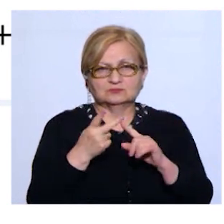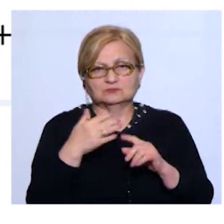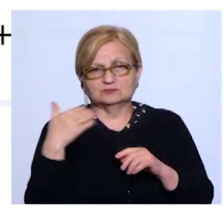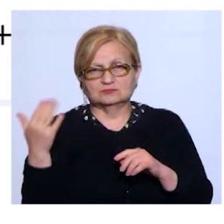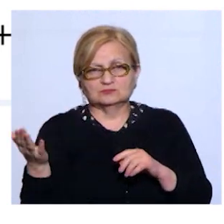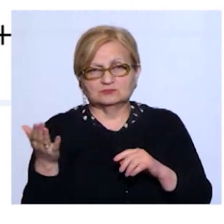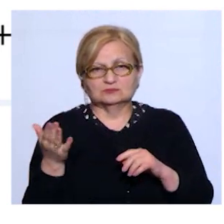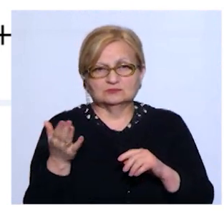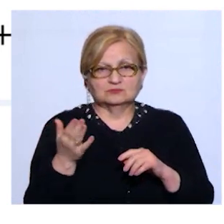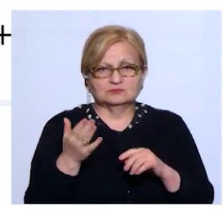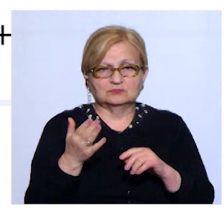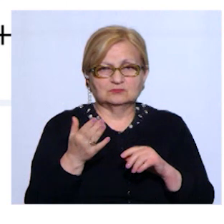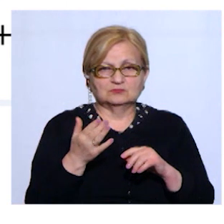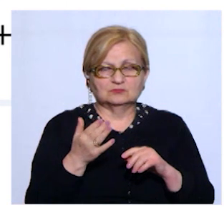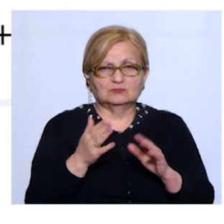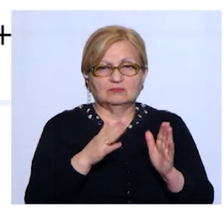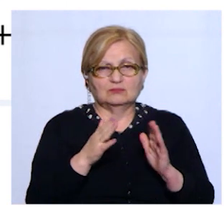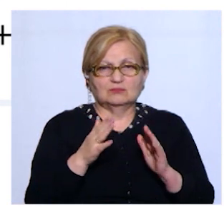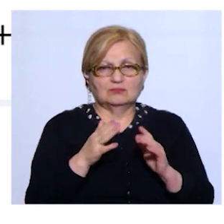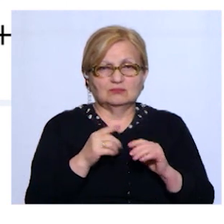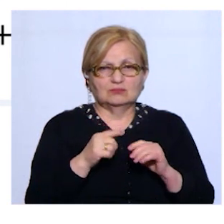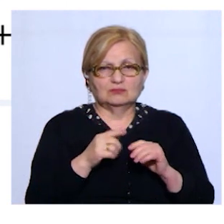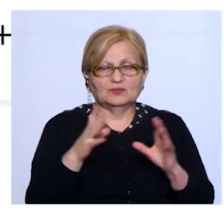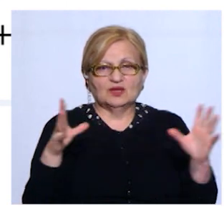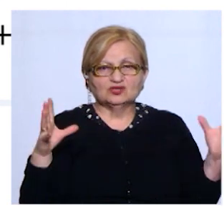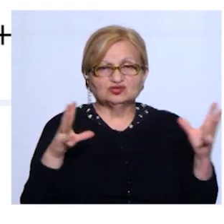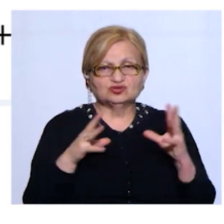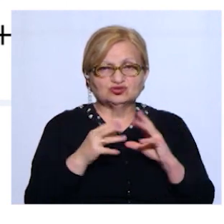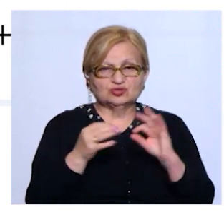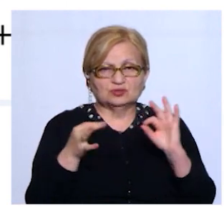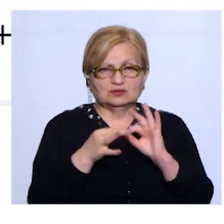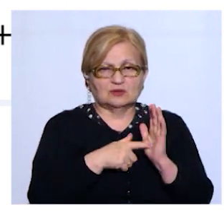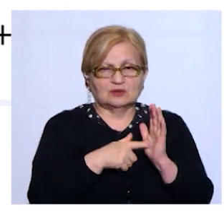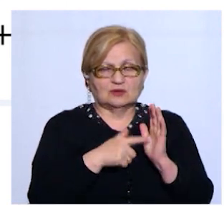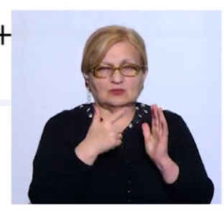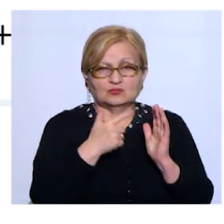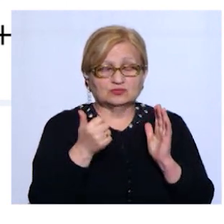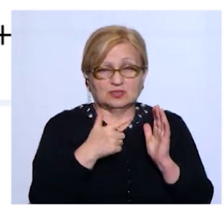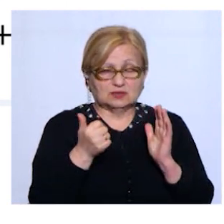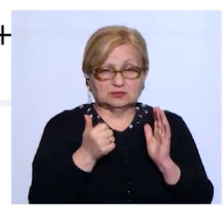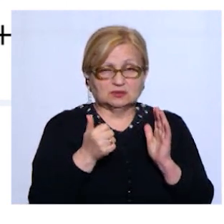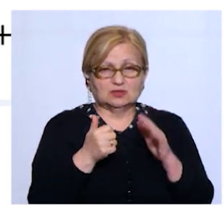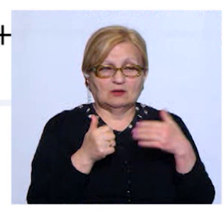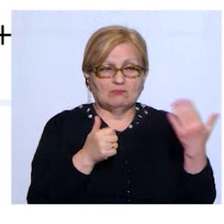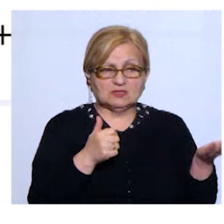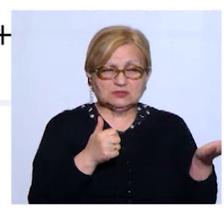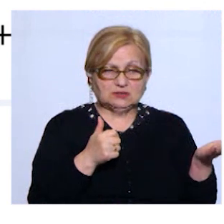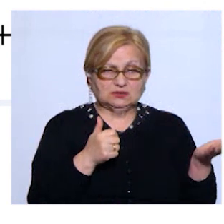ნახევარი მონაცემები რაც დარჩა იმის მედიანა გადავიტანე და აი ესე შევაერთებთ, ნახე, შუაში დავსვი და ერთი